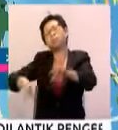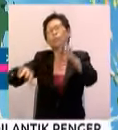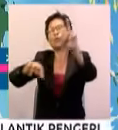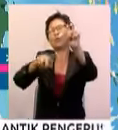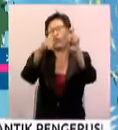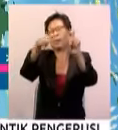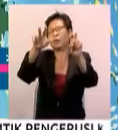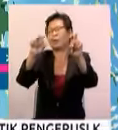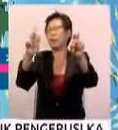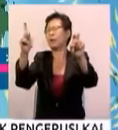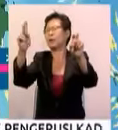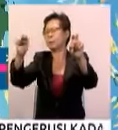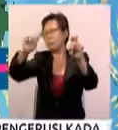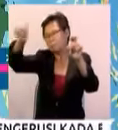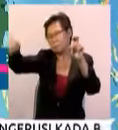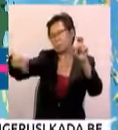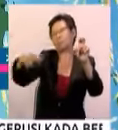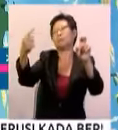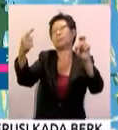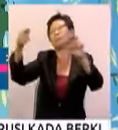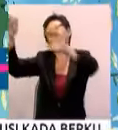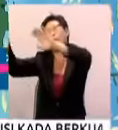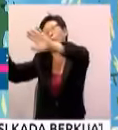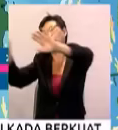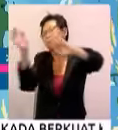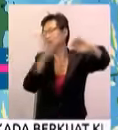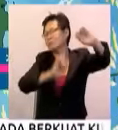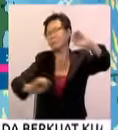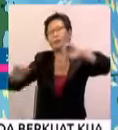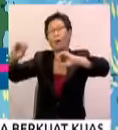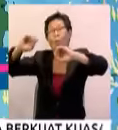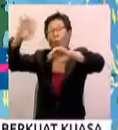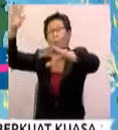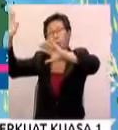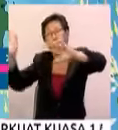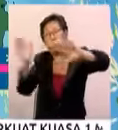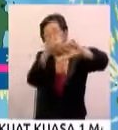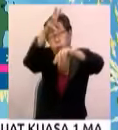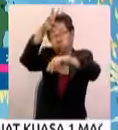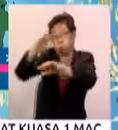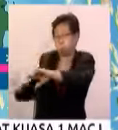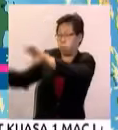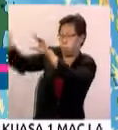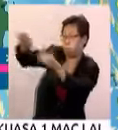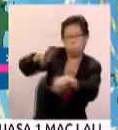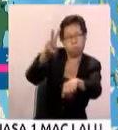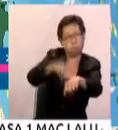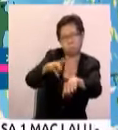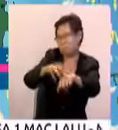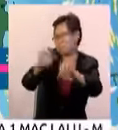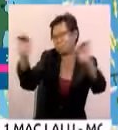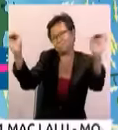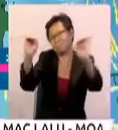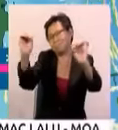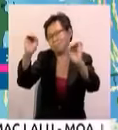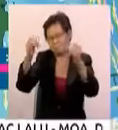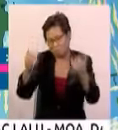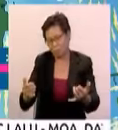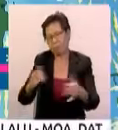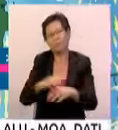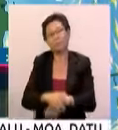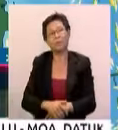20 sehingga 30 km sejam. Justru tiada sebarang amaran angin kencang dan juga laut bergelora yang dikeluarkan oleh jabatan pada ketika